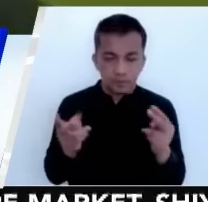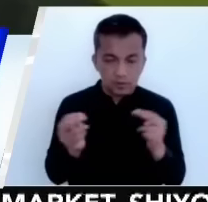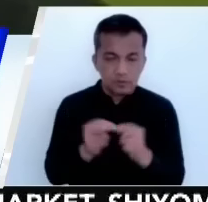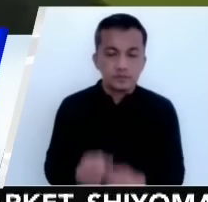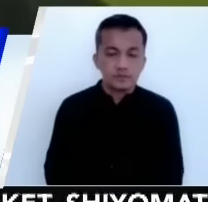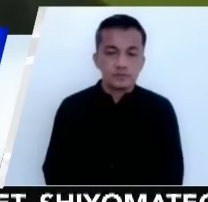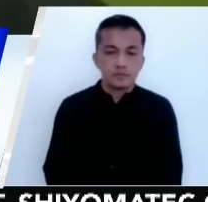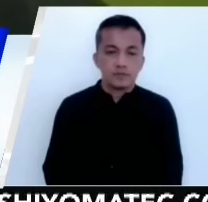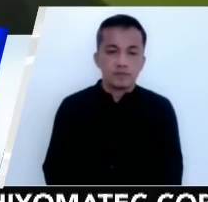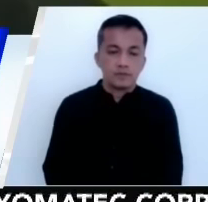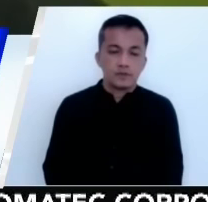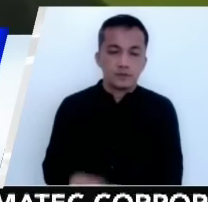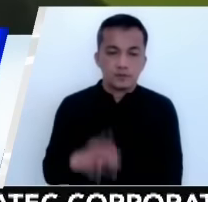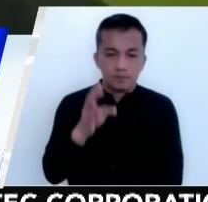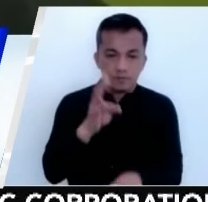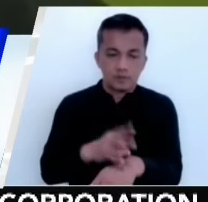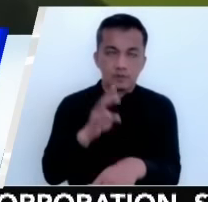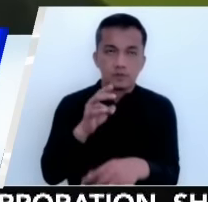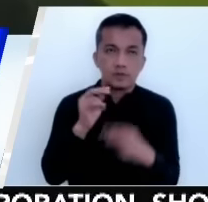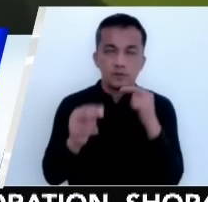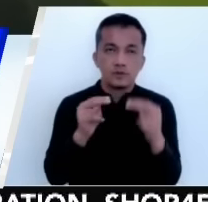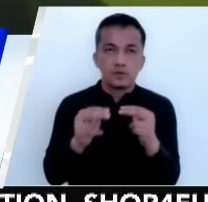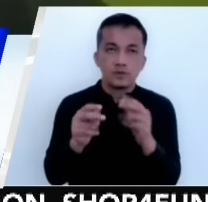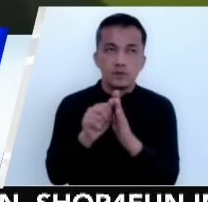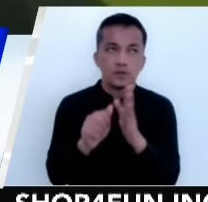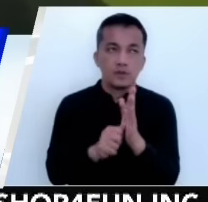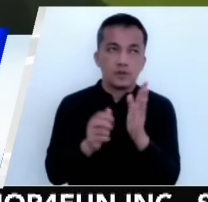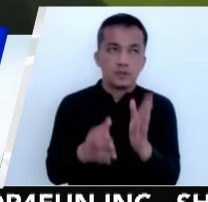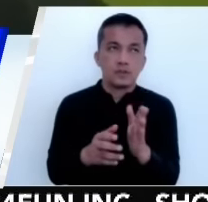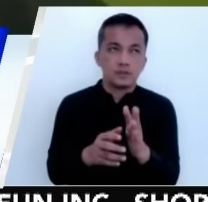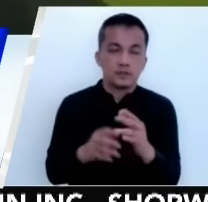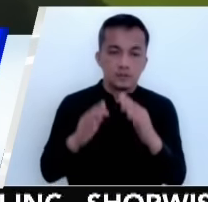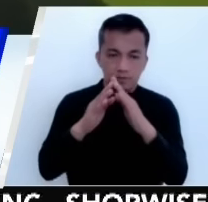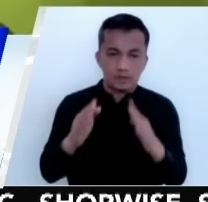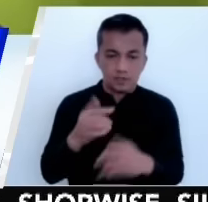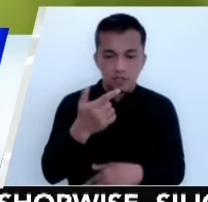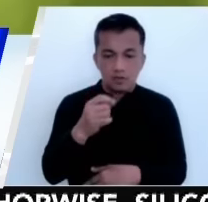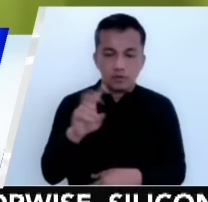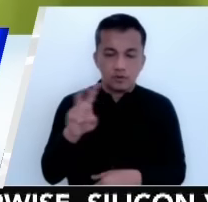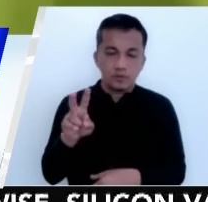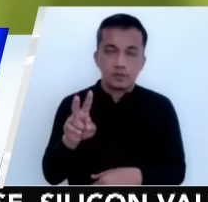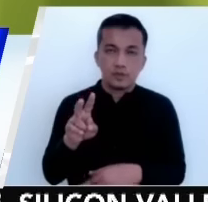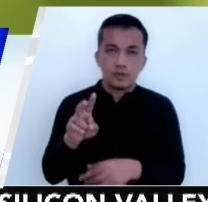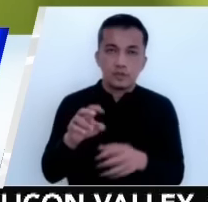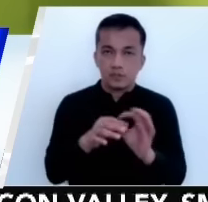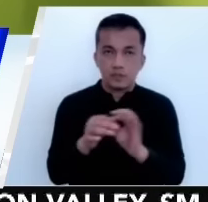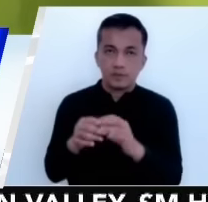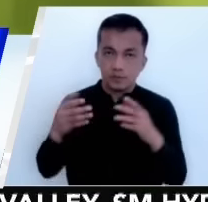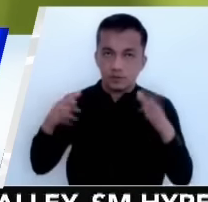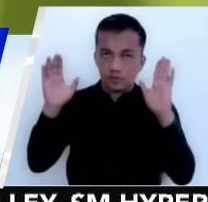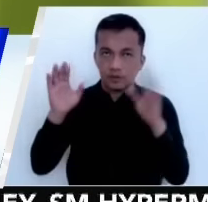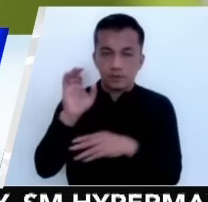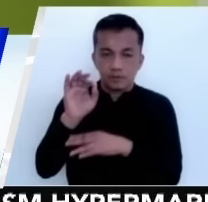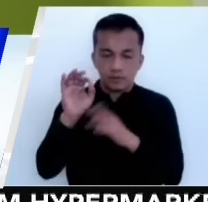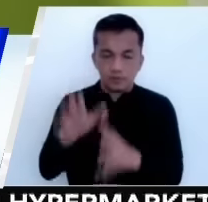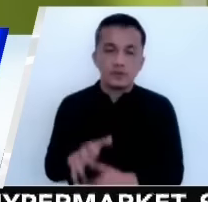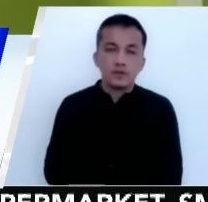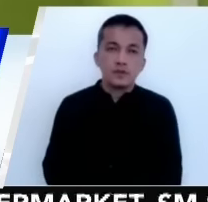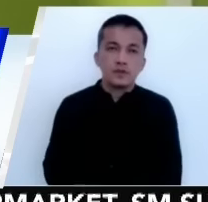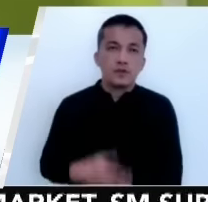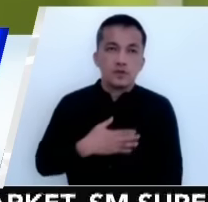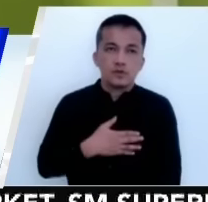7 beses nakipag-negosasyon ang abogado sa tahanan ng gobernador kaugnay ng pagsuko ng pastor. Gusto munang masiguro